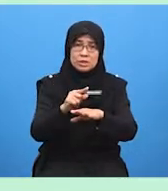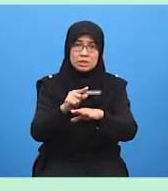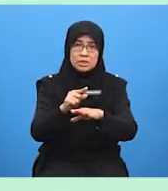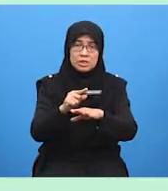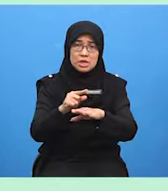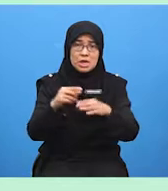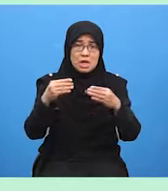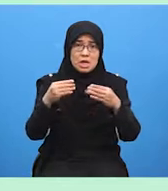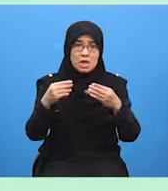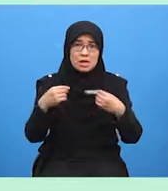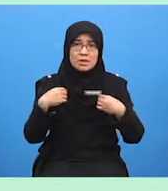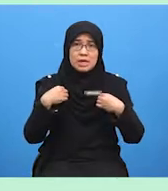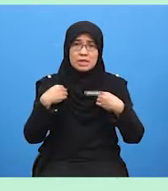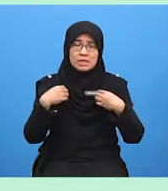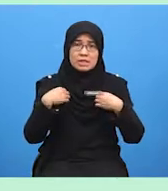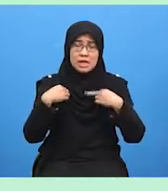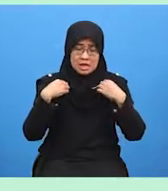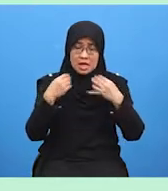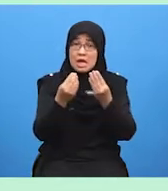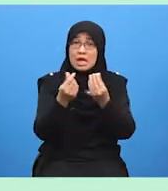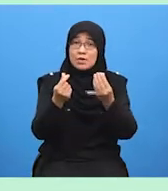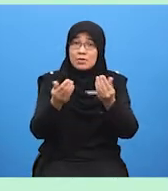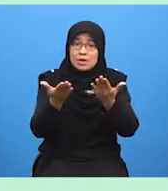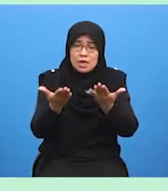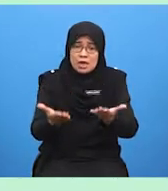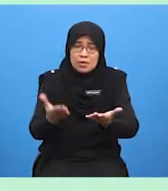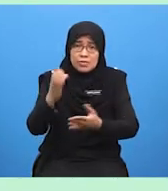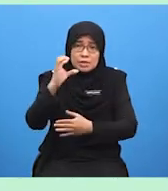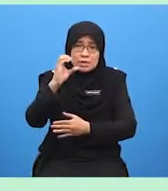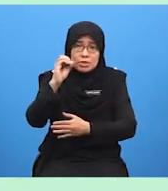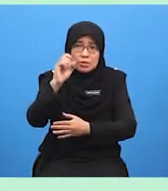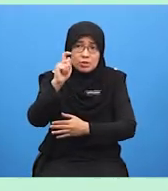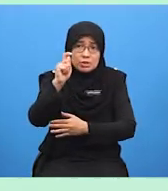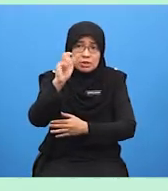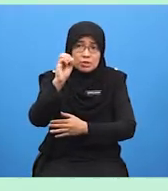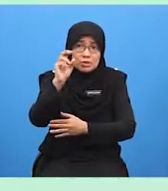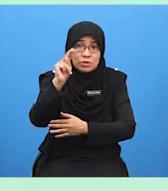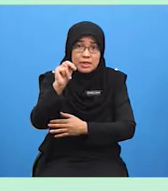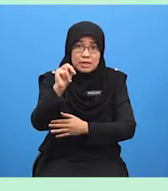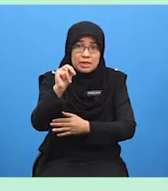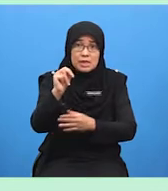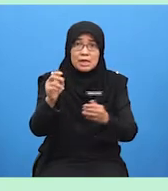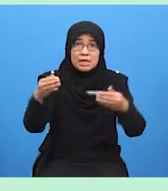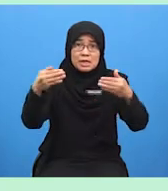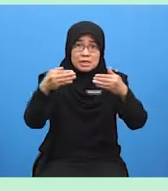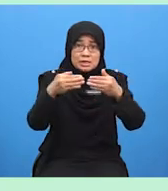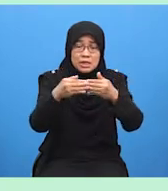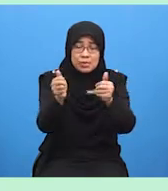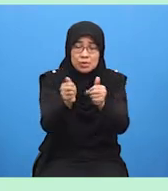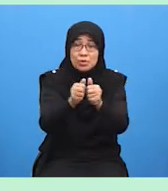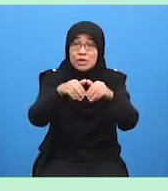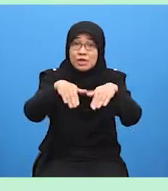kain heavy cotton. Produk ini dicantum dengan menggunakan mesin jahit. Butang dijahit